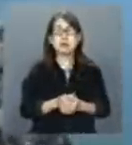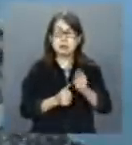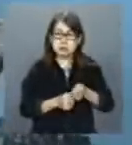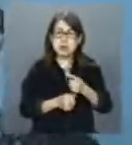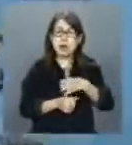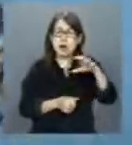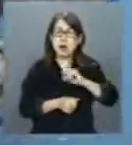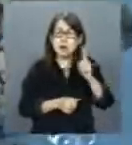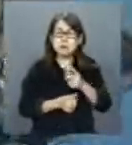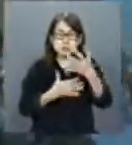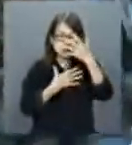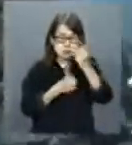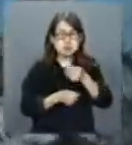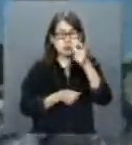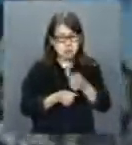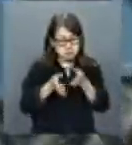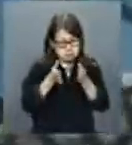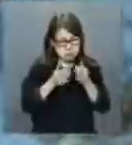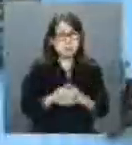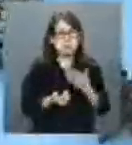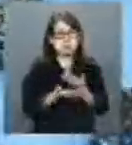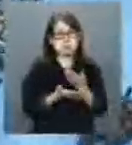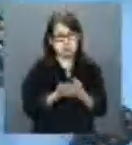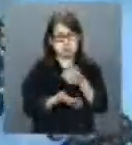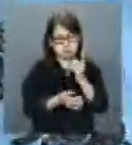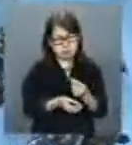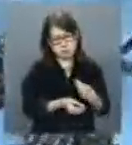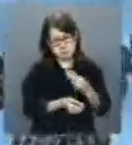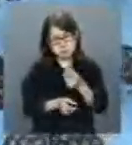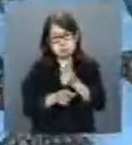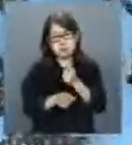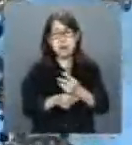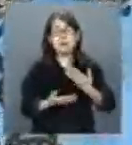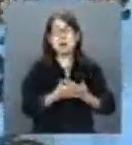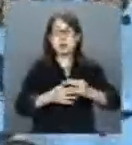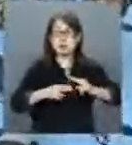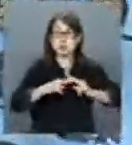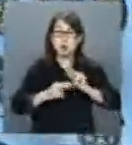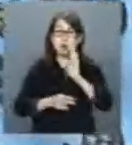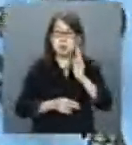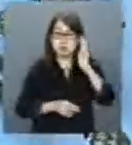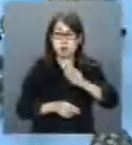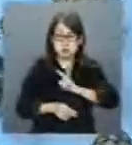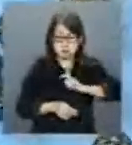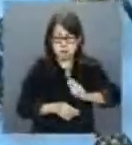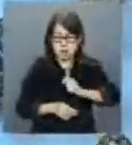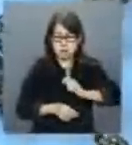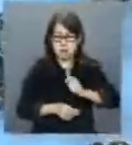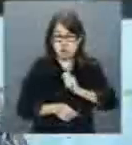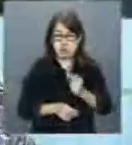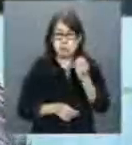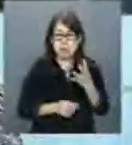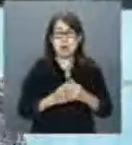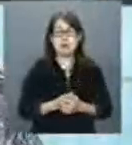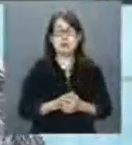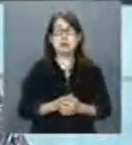จใส่และค่าใช้จ่ายในการดูแลเต่าที่ปรีดาใช้เงินส่วนตัวไปไม่น้อยเลยค่ะ ผมเป็นชาวทะเลได้มาจาก